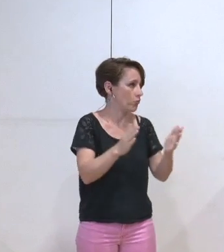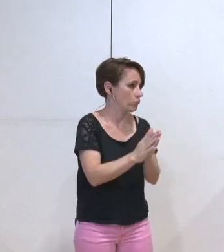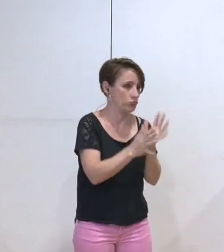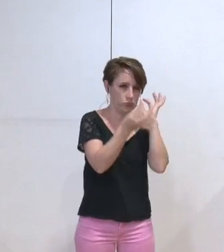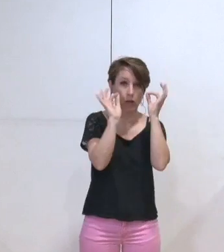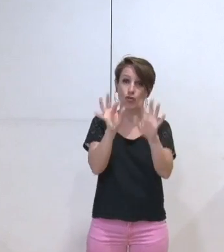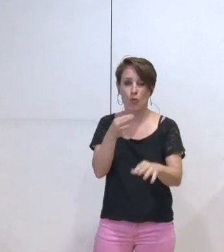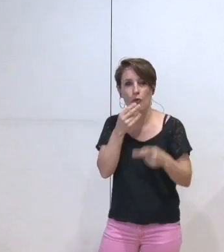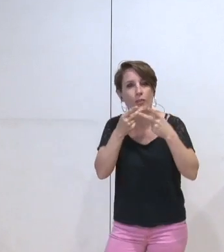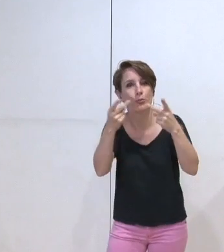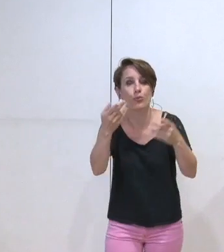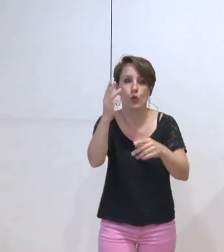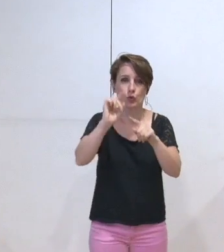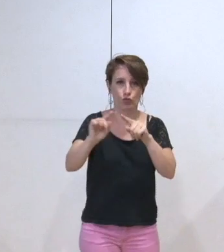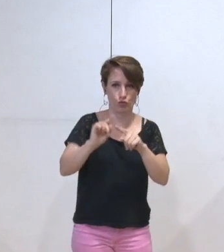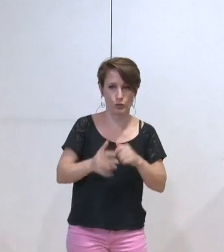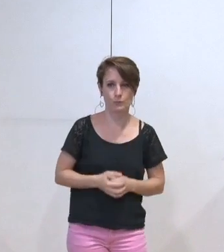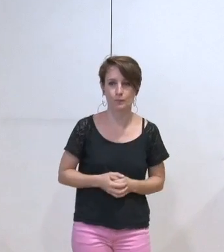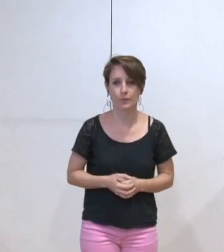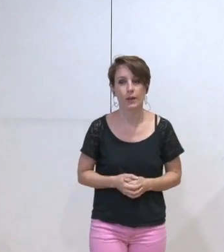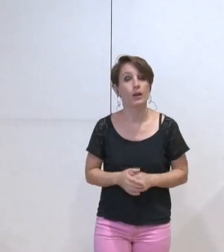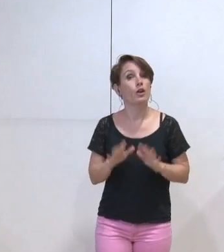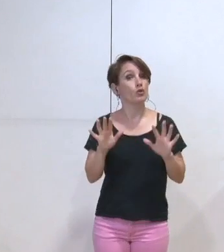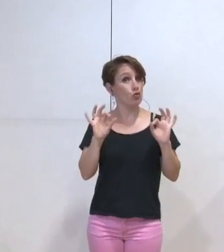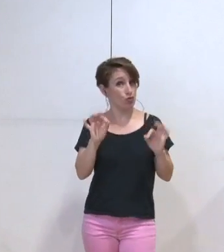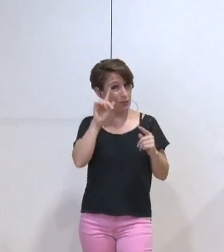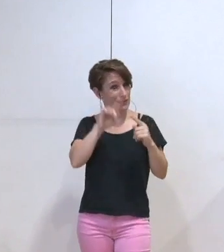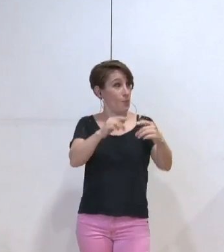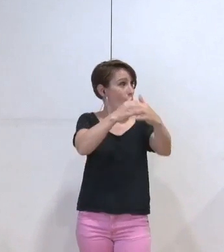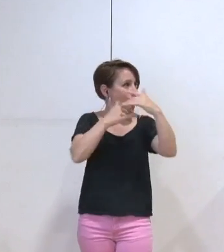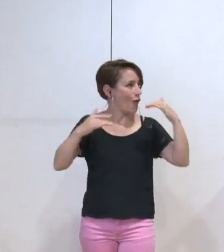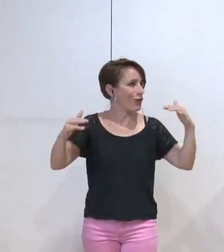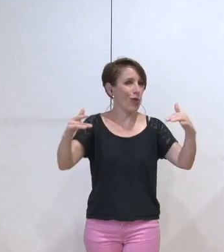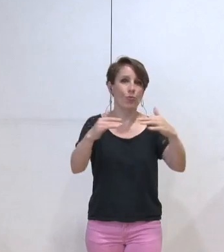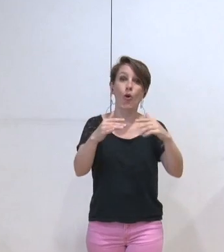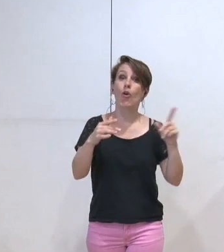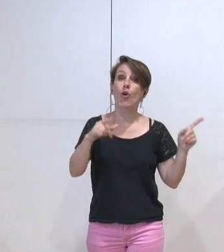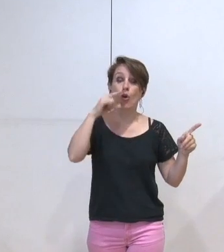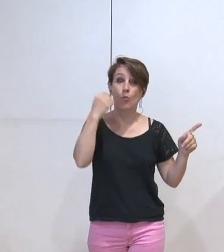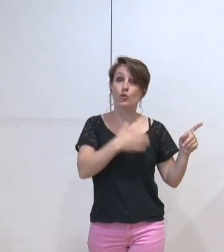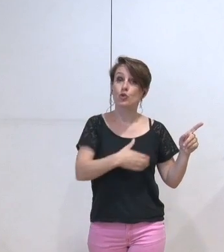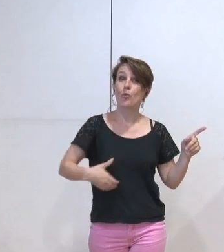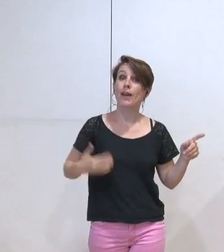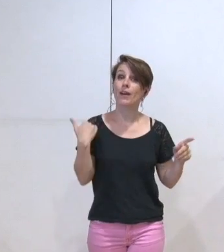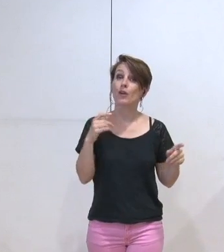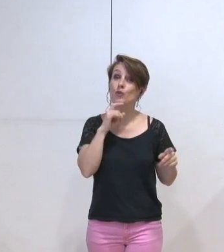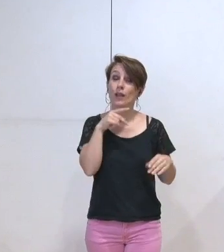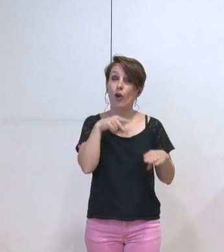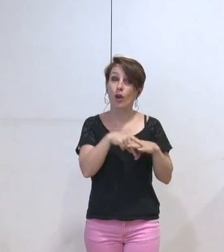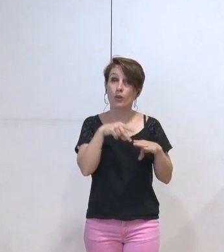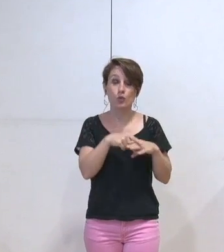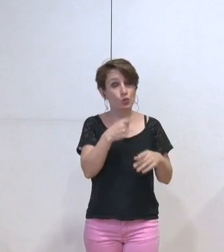choses premièrement et puisque sur nous sommes sur des question l'environnement que vous avez évoqué Monsieur le Maire dans votre propos liminaire la